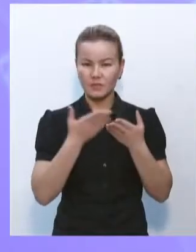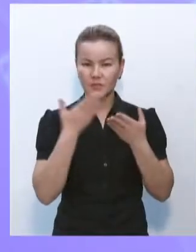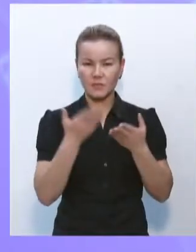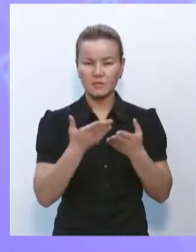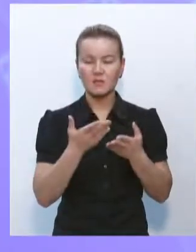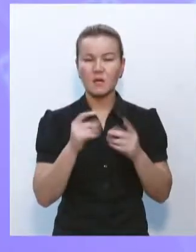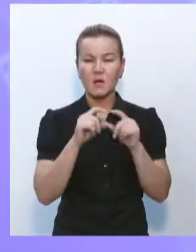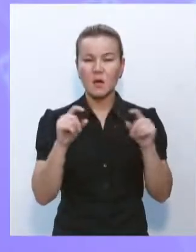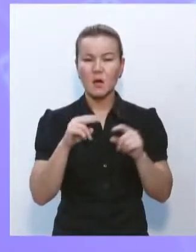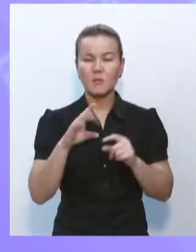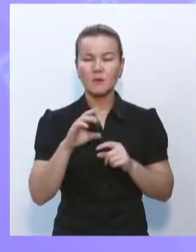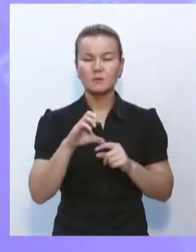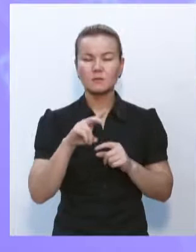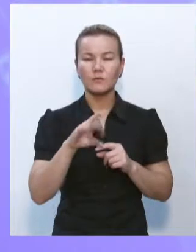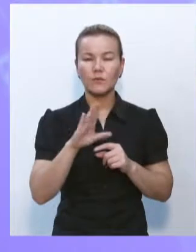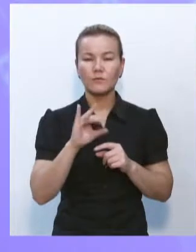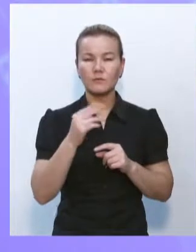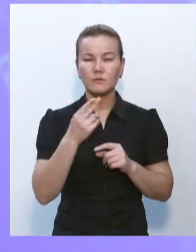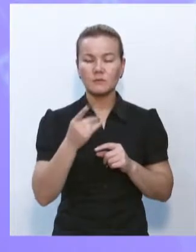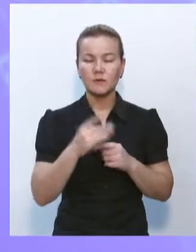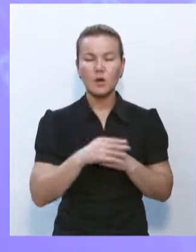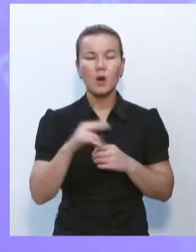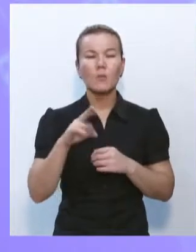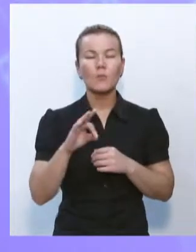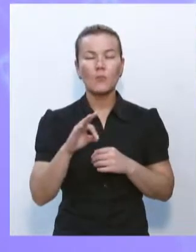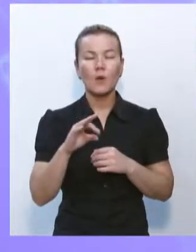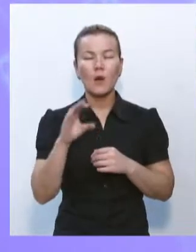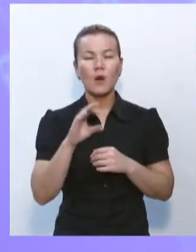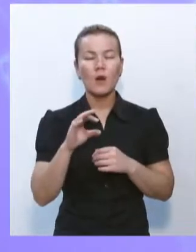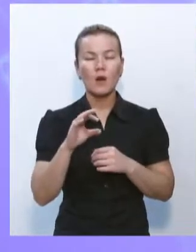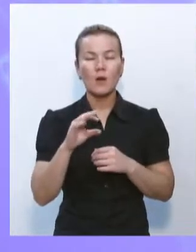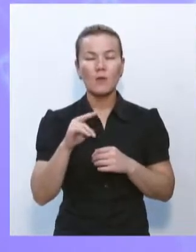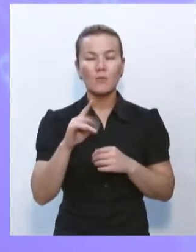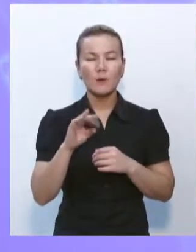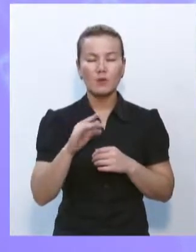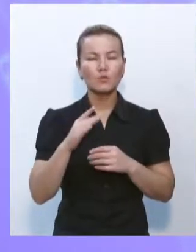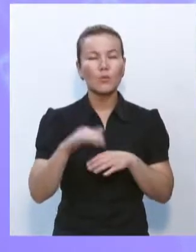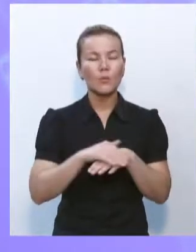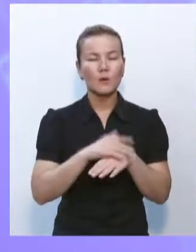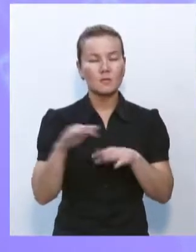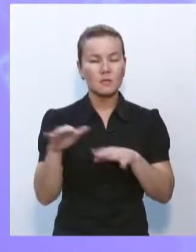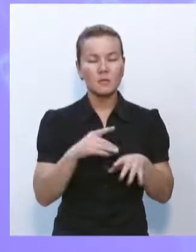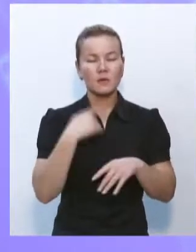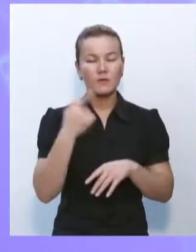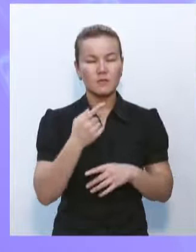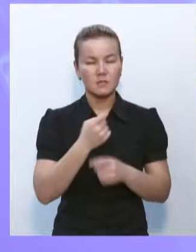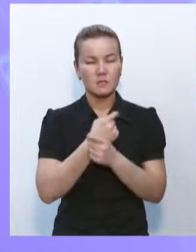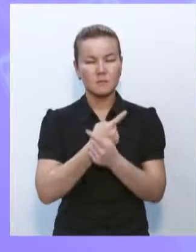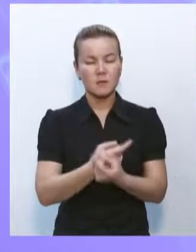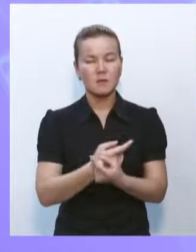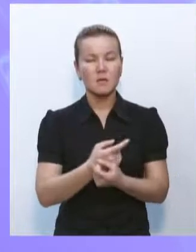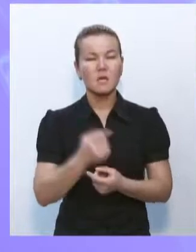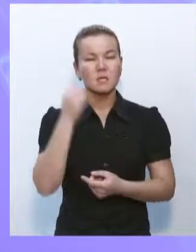Прочитайте пословицы. Про доброе дело говори смело. Старых